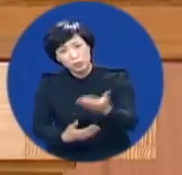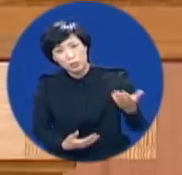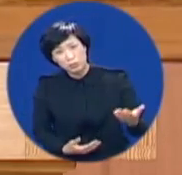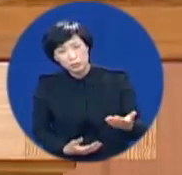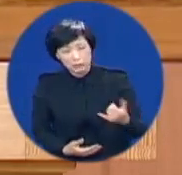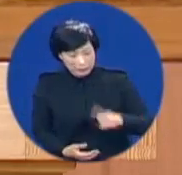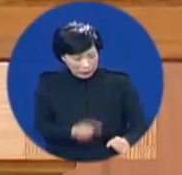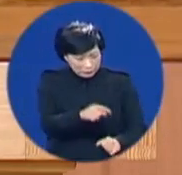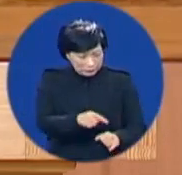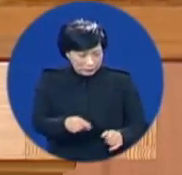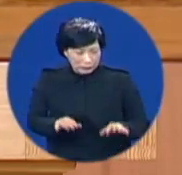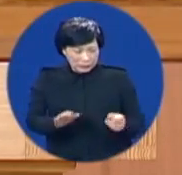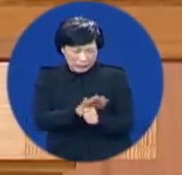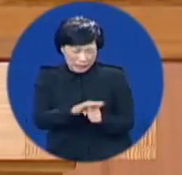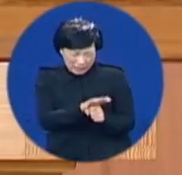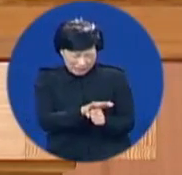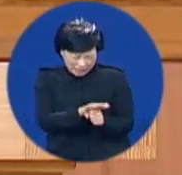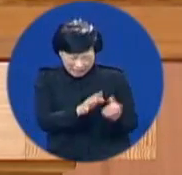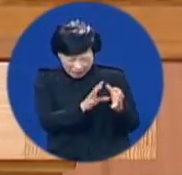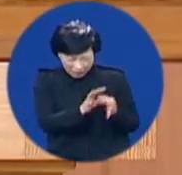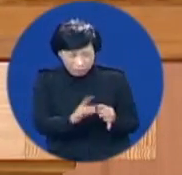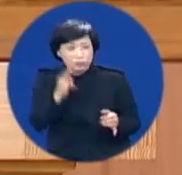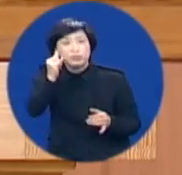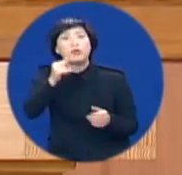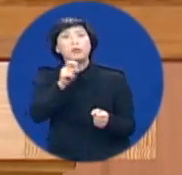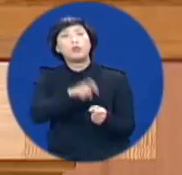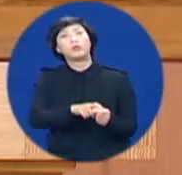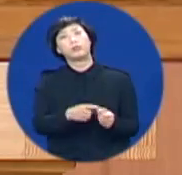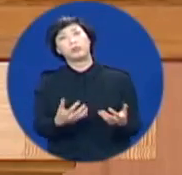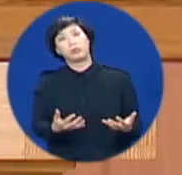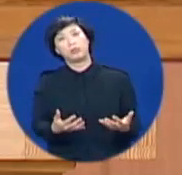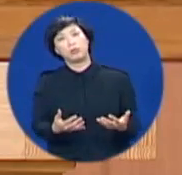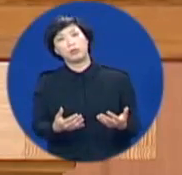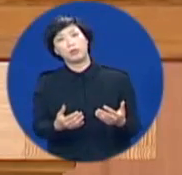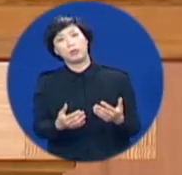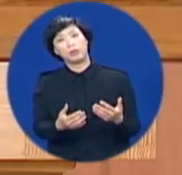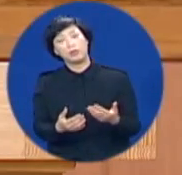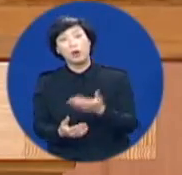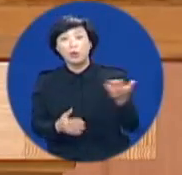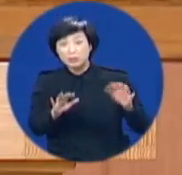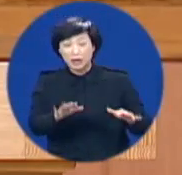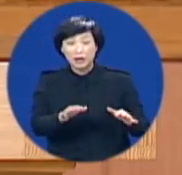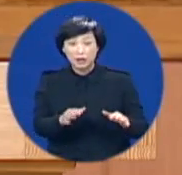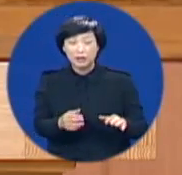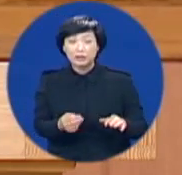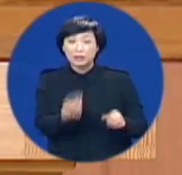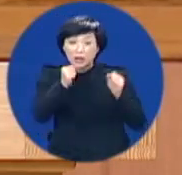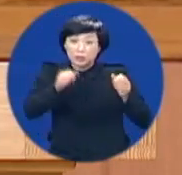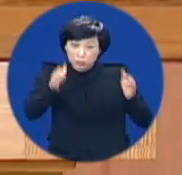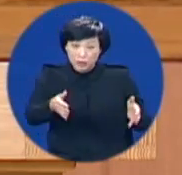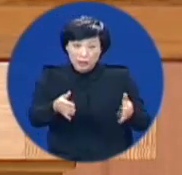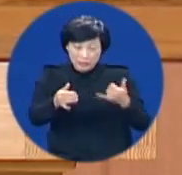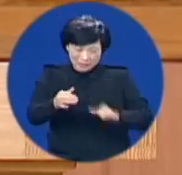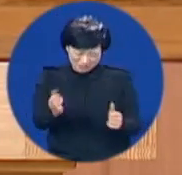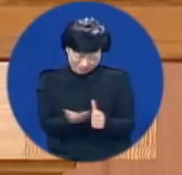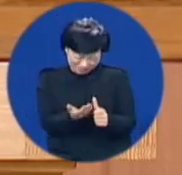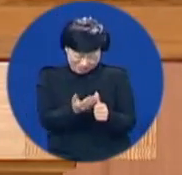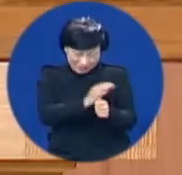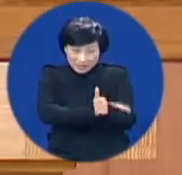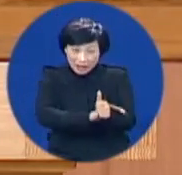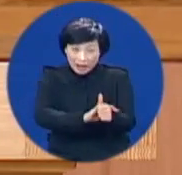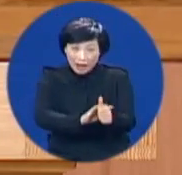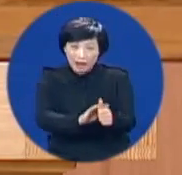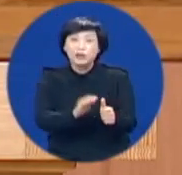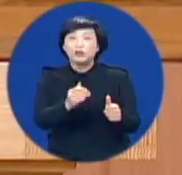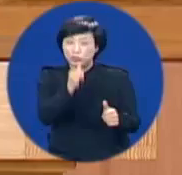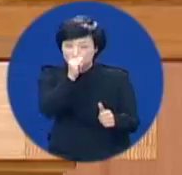그 자식이 나서 사랑하는 의미와 목적이 뭐 있겠어요? 세상에서도 물론 잘 키우고